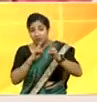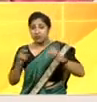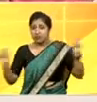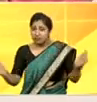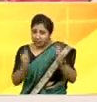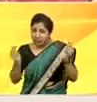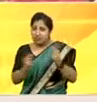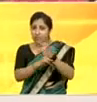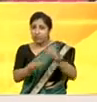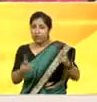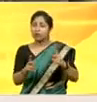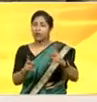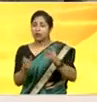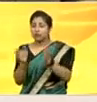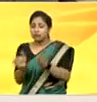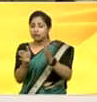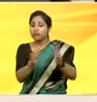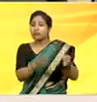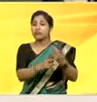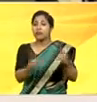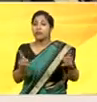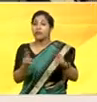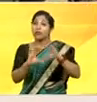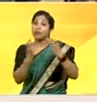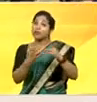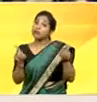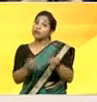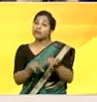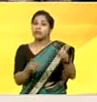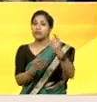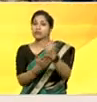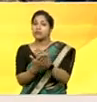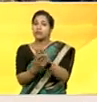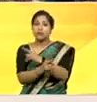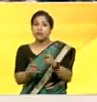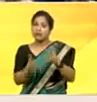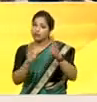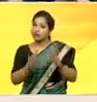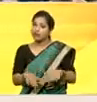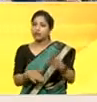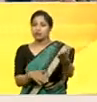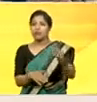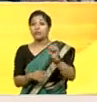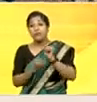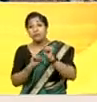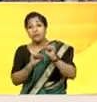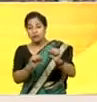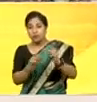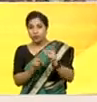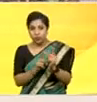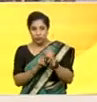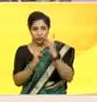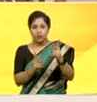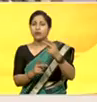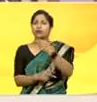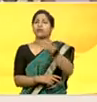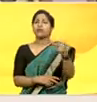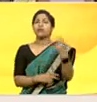के कई सेशन भी संस्कृत में ही आयोजित किए जाते हैं। इनकी इस पहल का नाम